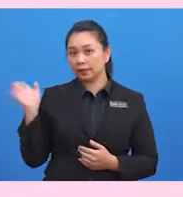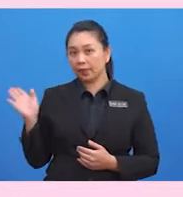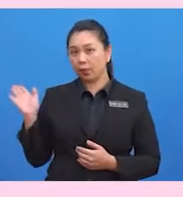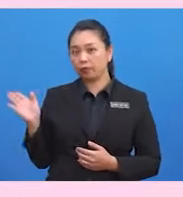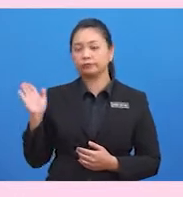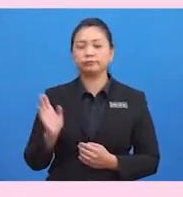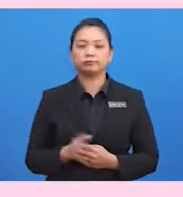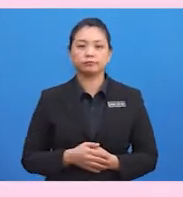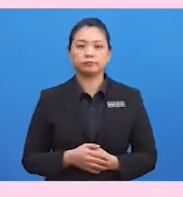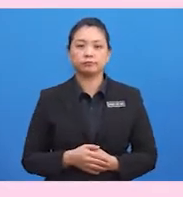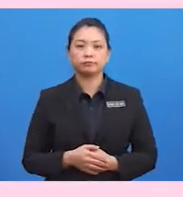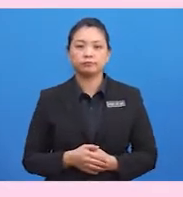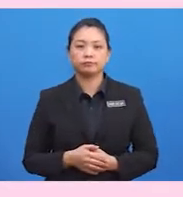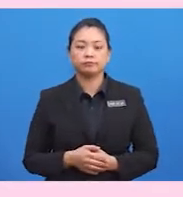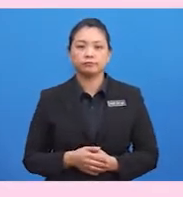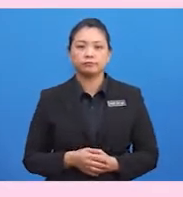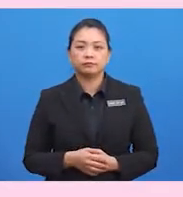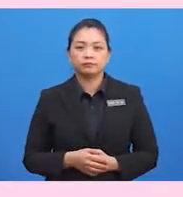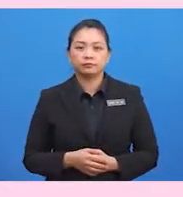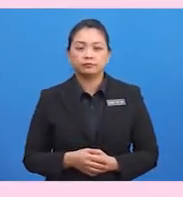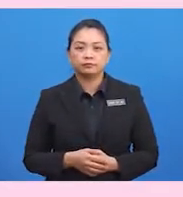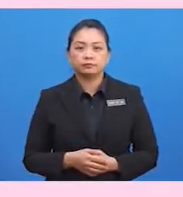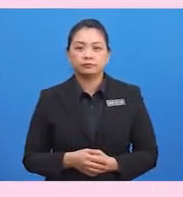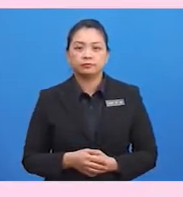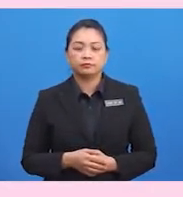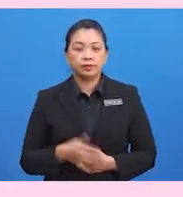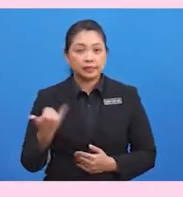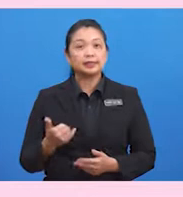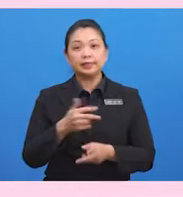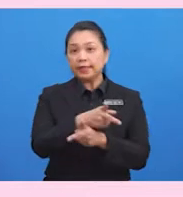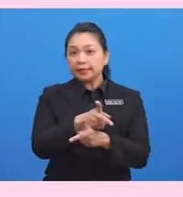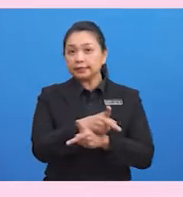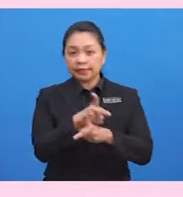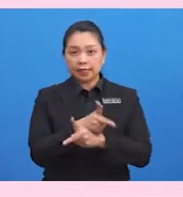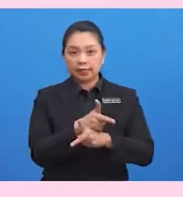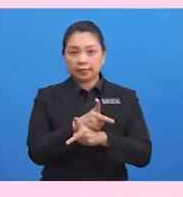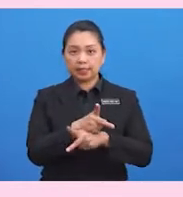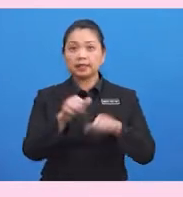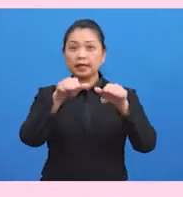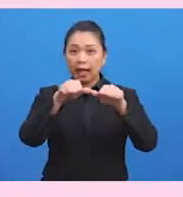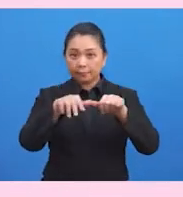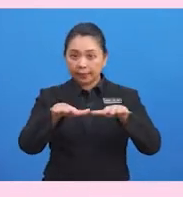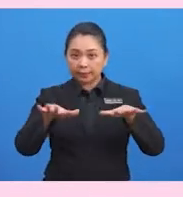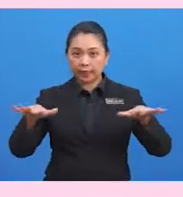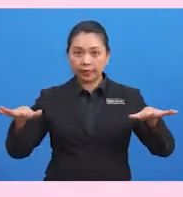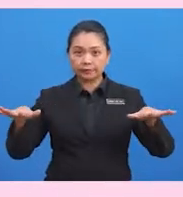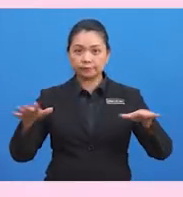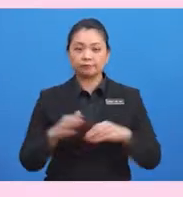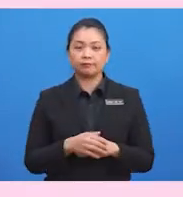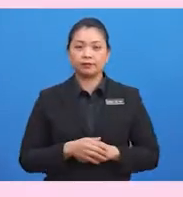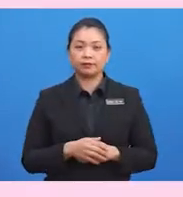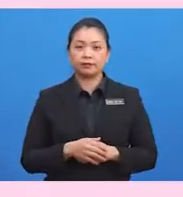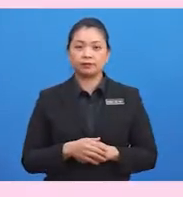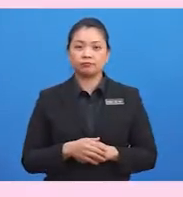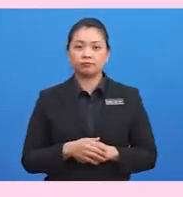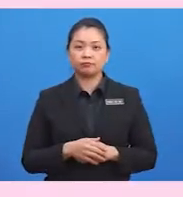Temanggung Temanggung berperanan menjaga keamanan Negeri Melaka dan bertindak